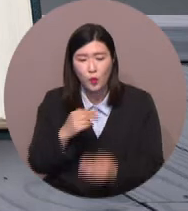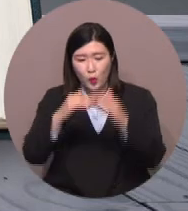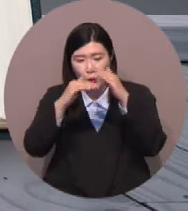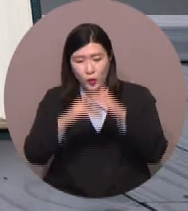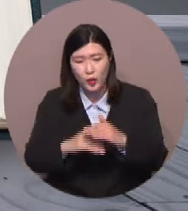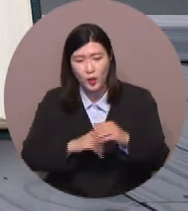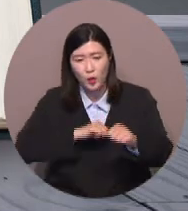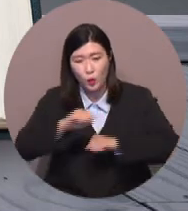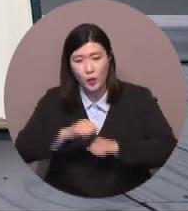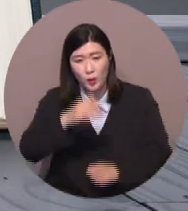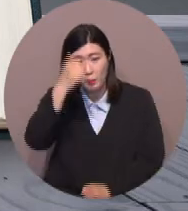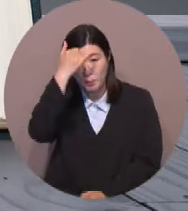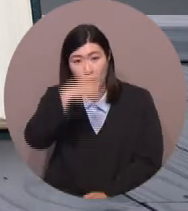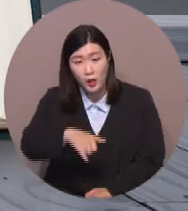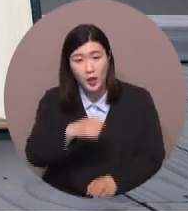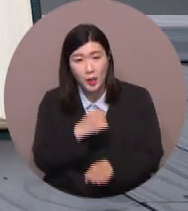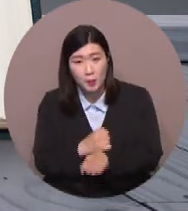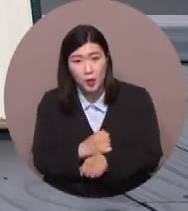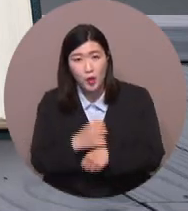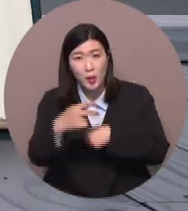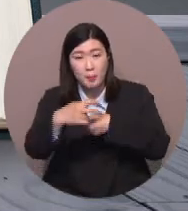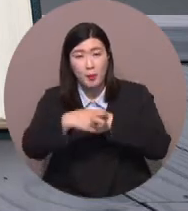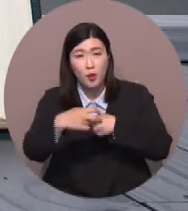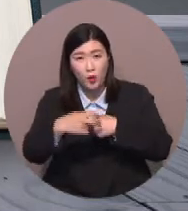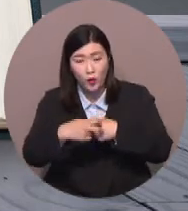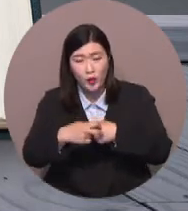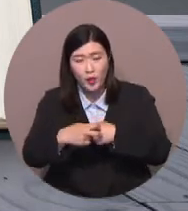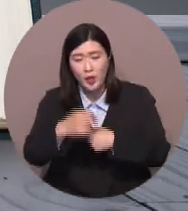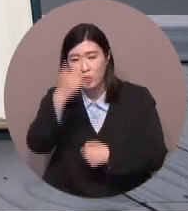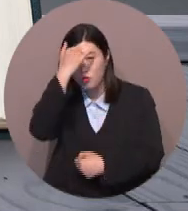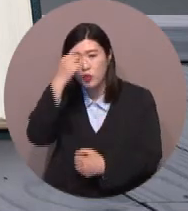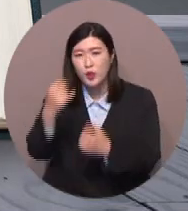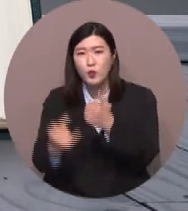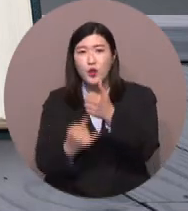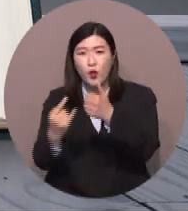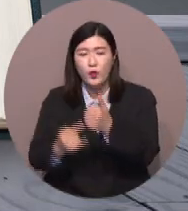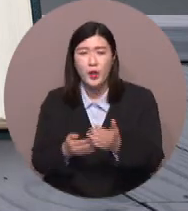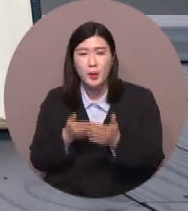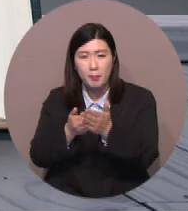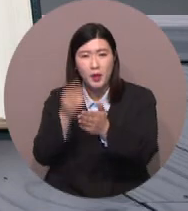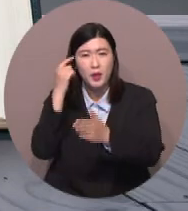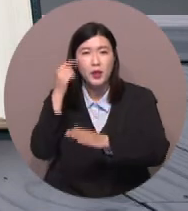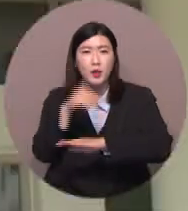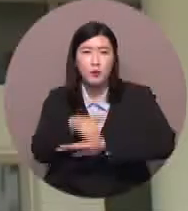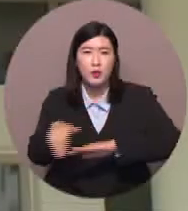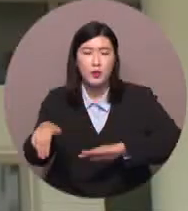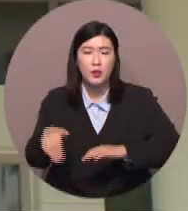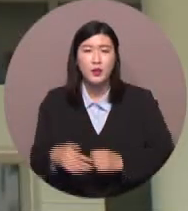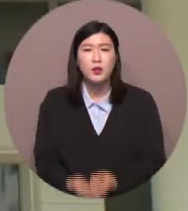문제 삼아 해당 의원을 대한의사협회 윤리위원회에 제소할 계획입니다.